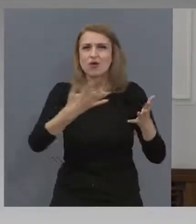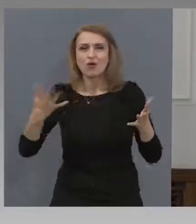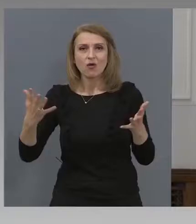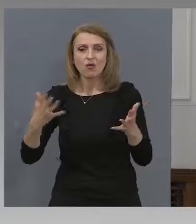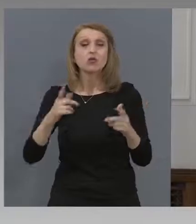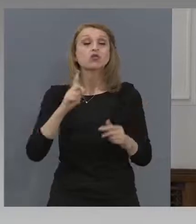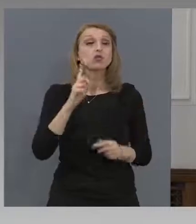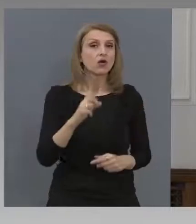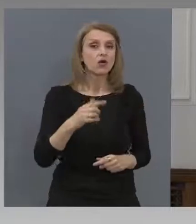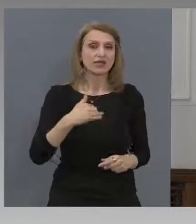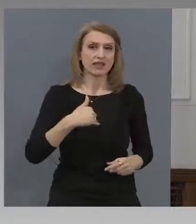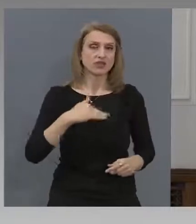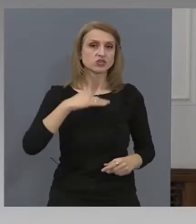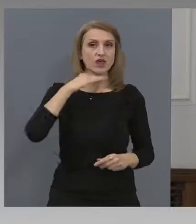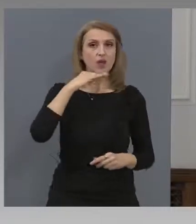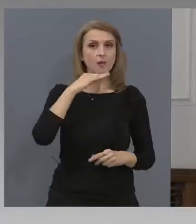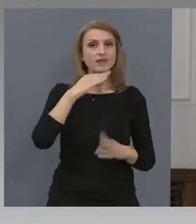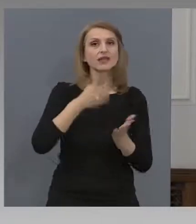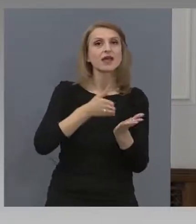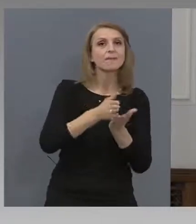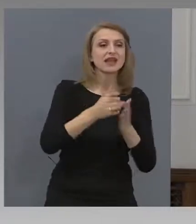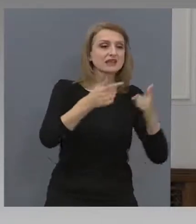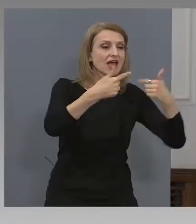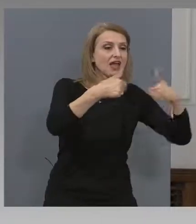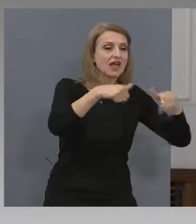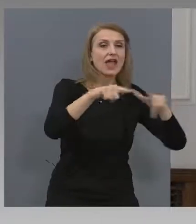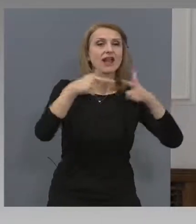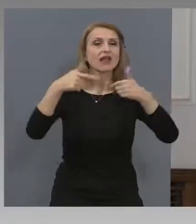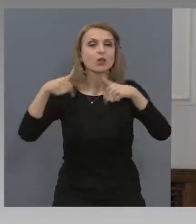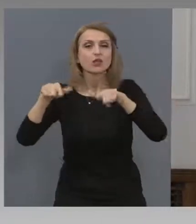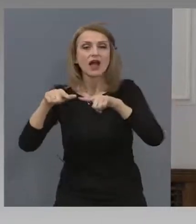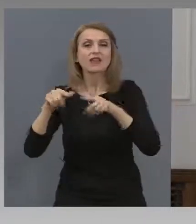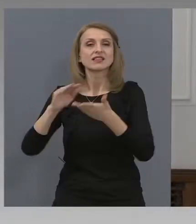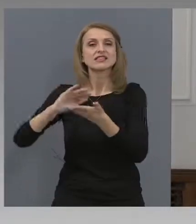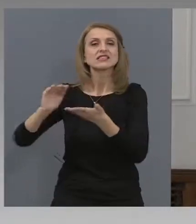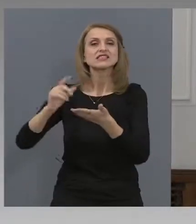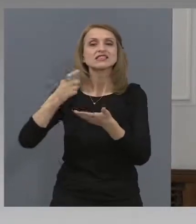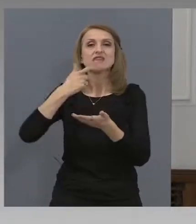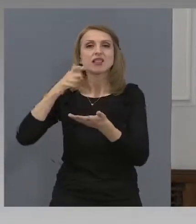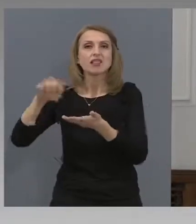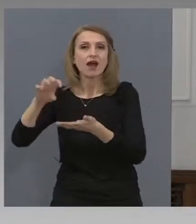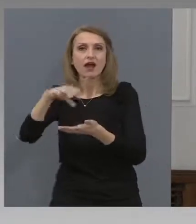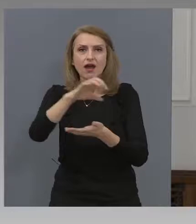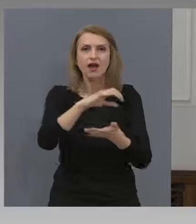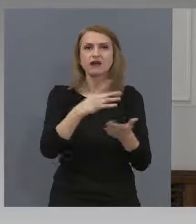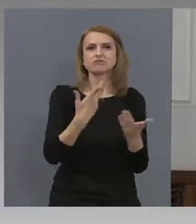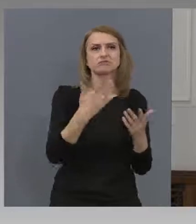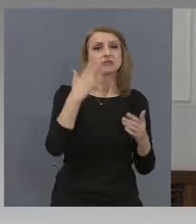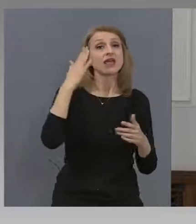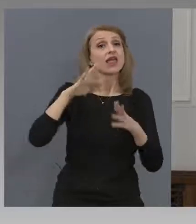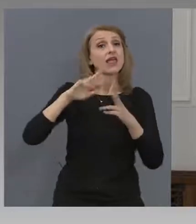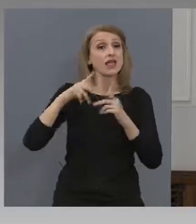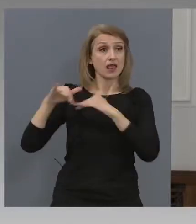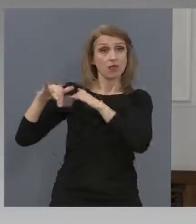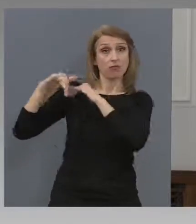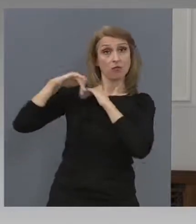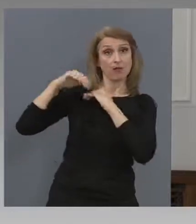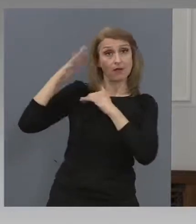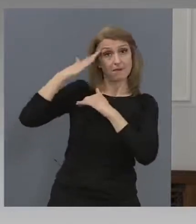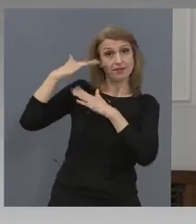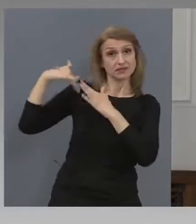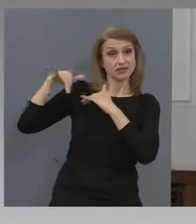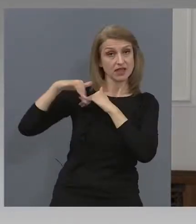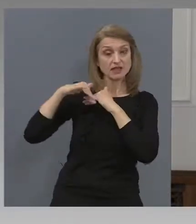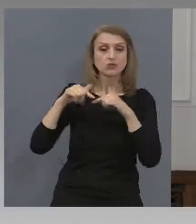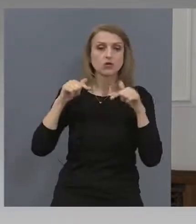нашия опит е през регионалните звена на службата за съвети в земеделие или през структурите на Министерството. Те